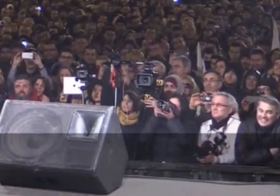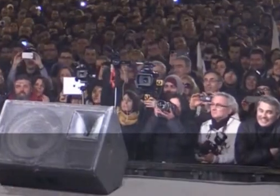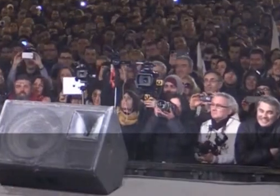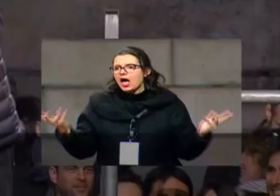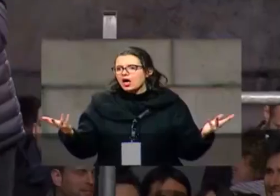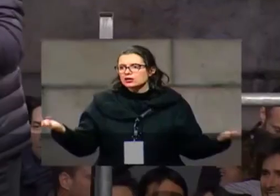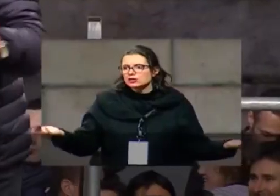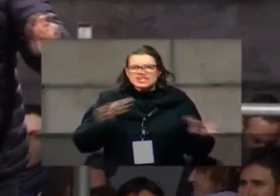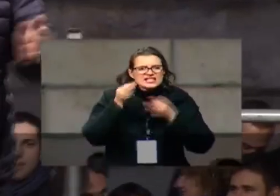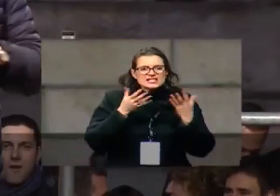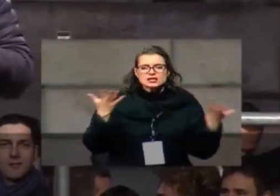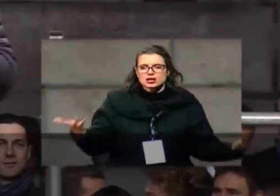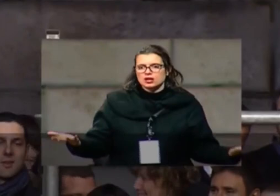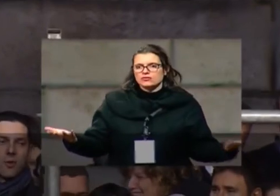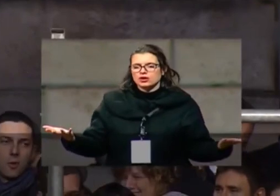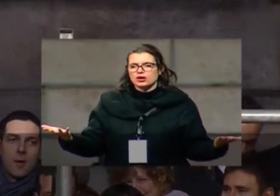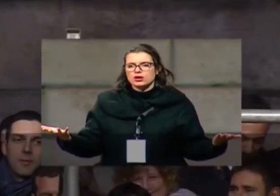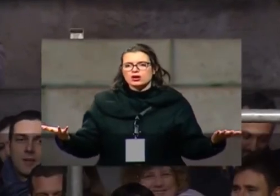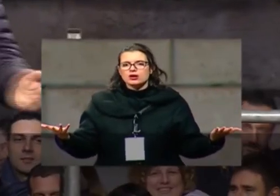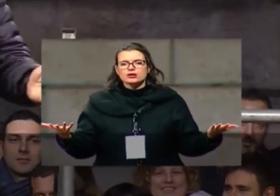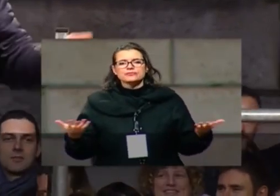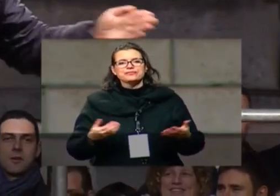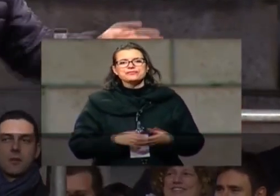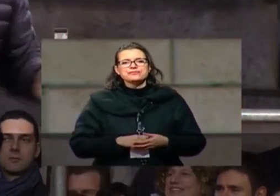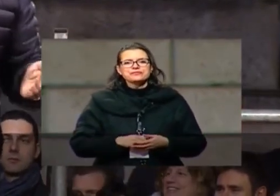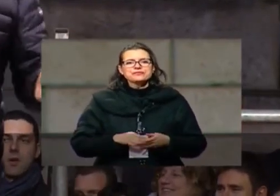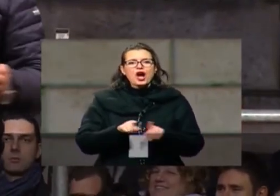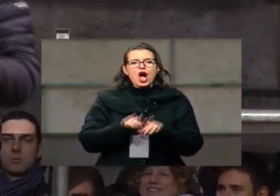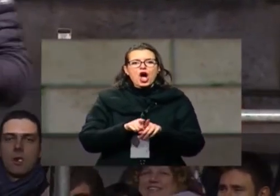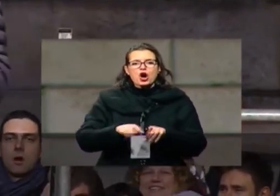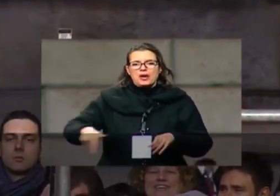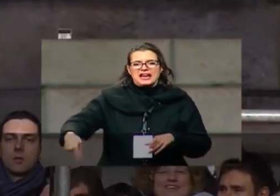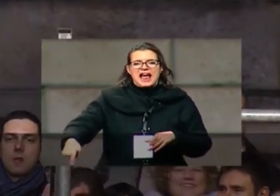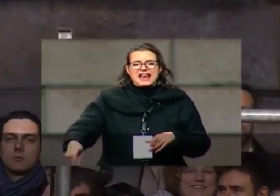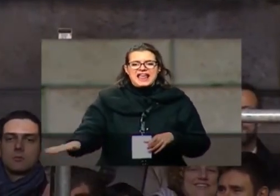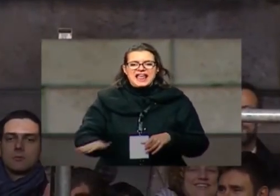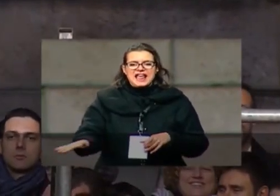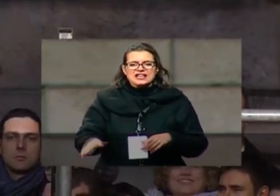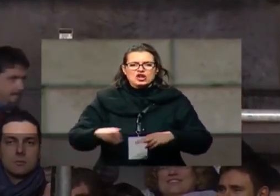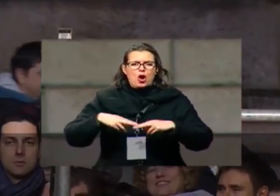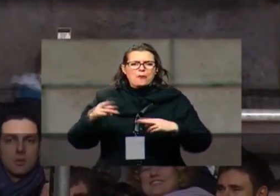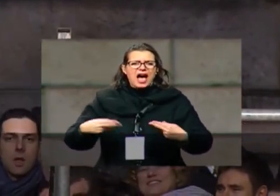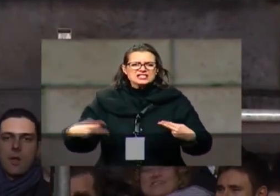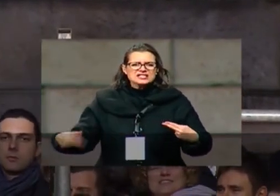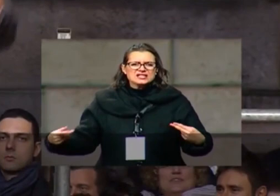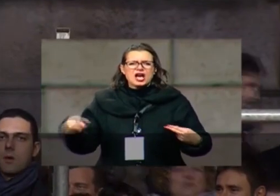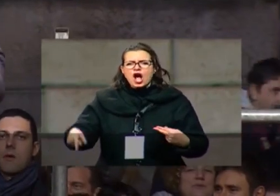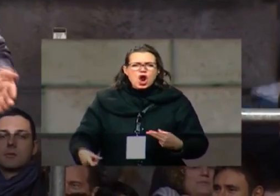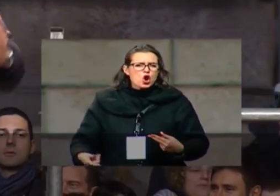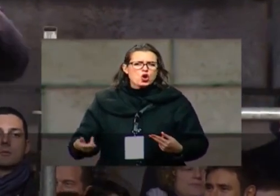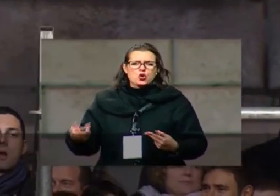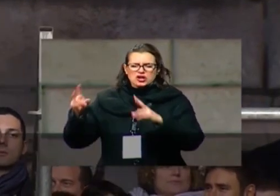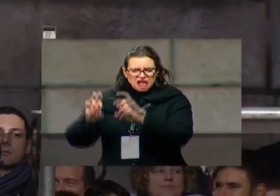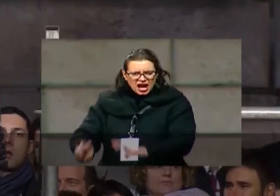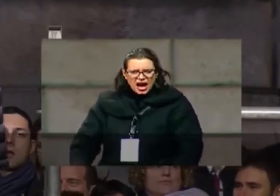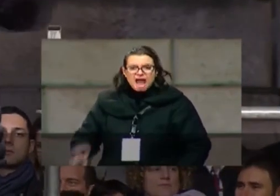Nazareno vanno lì con un con un nanetto di plastica pluri indagato e condannato uno che non può